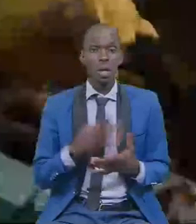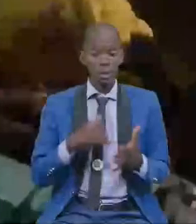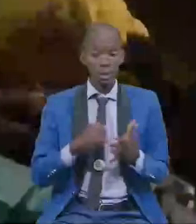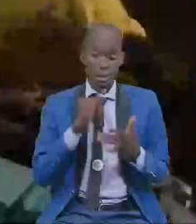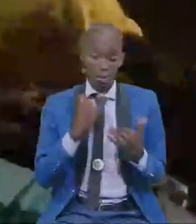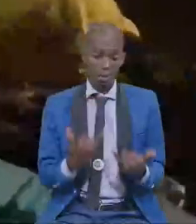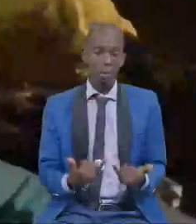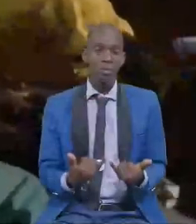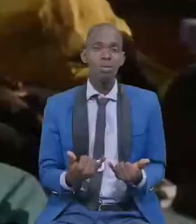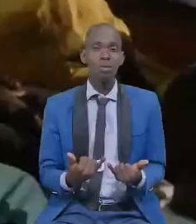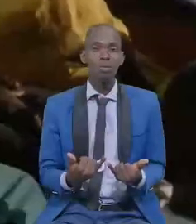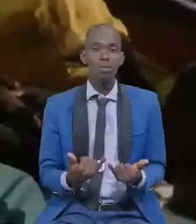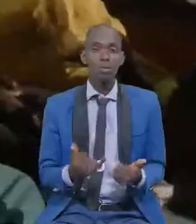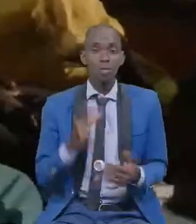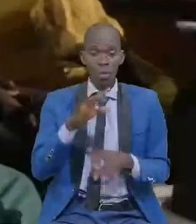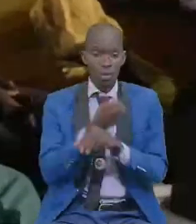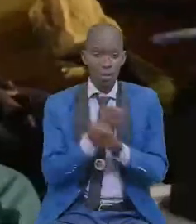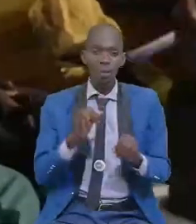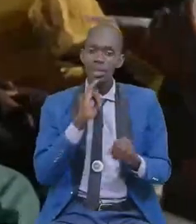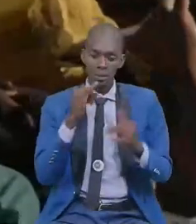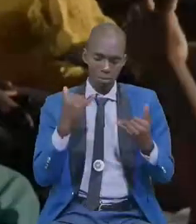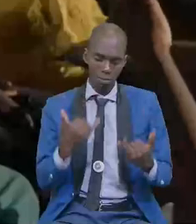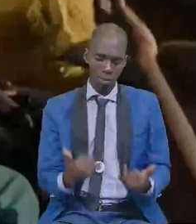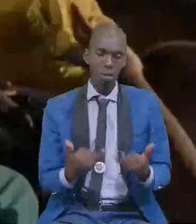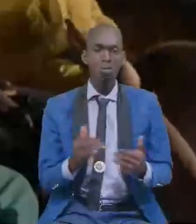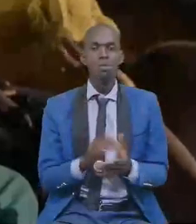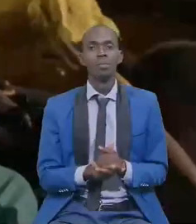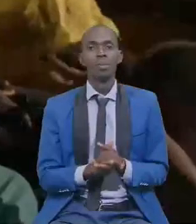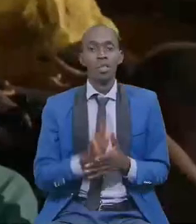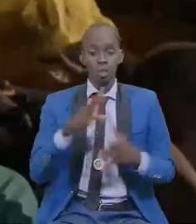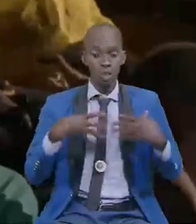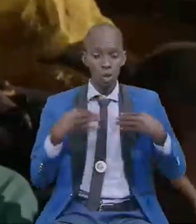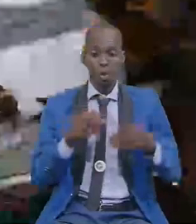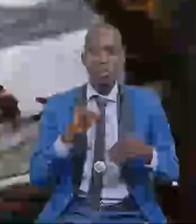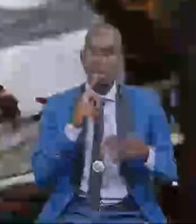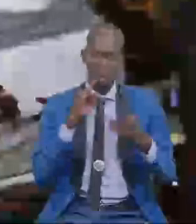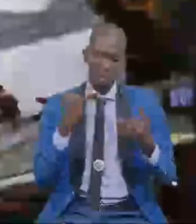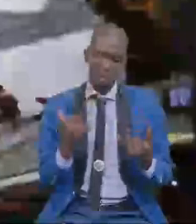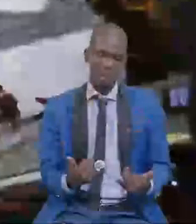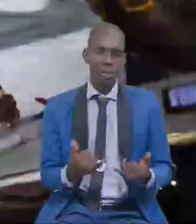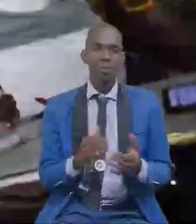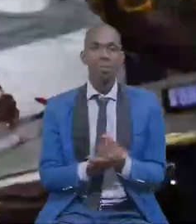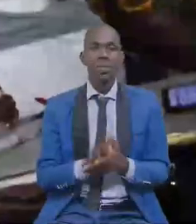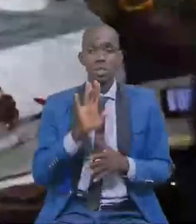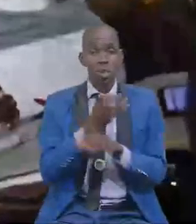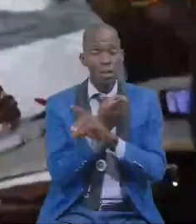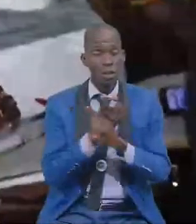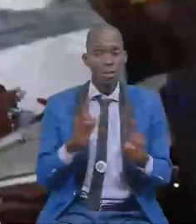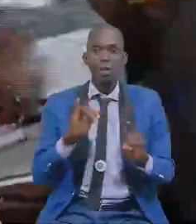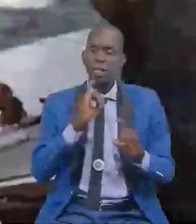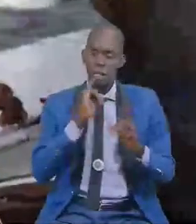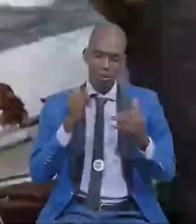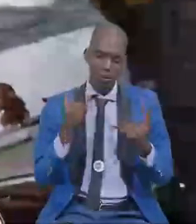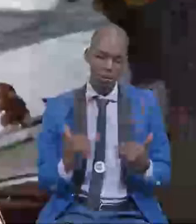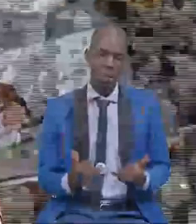maintenant. Ton salut est maintenant. Ta guérison est maintenant. Ta délivrance est